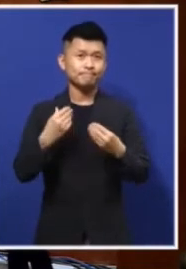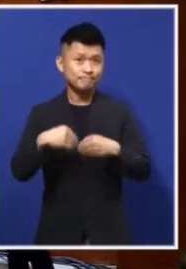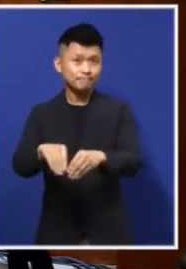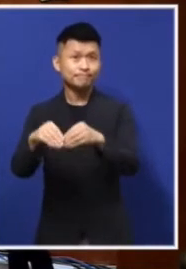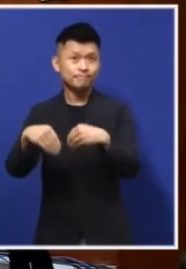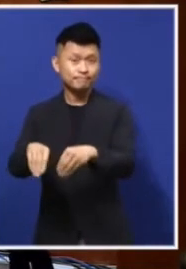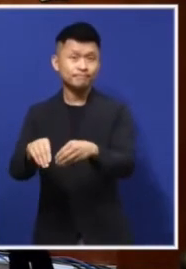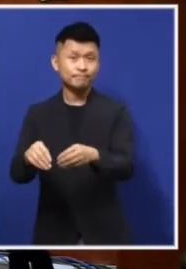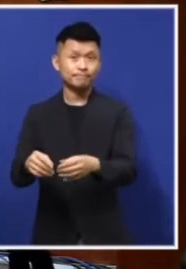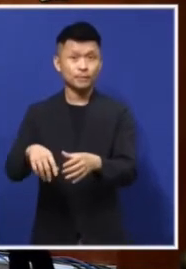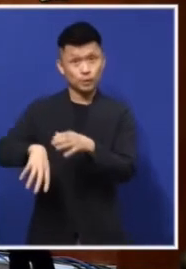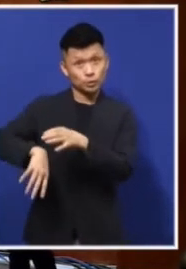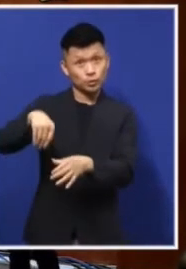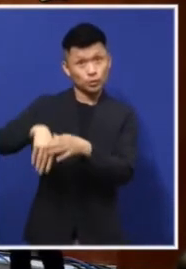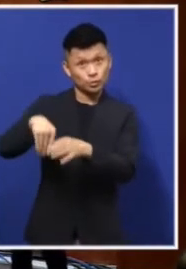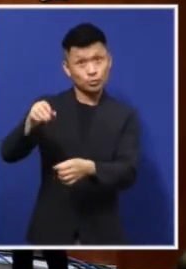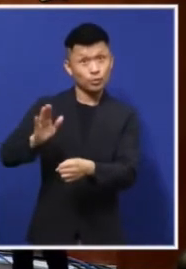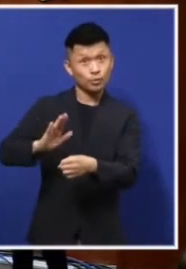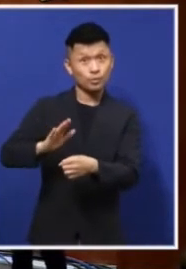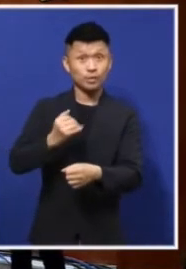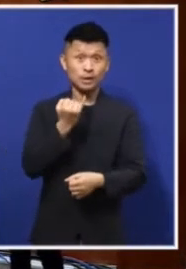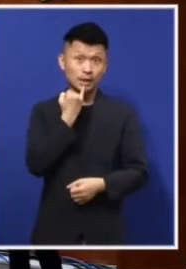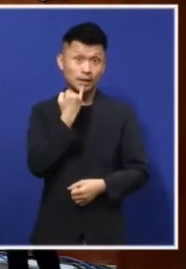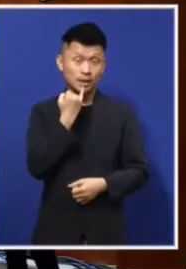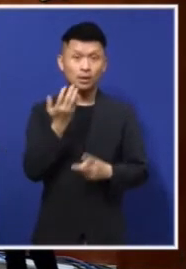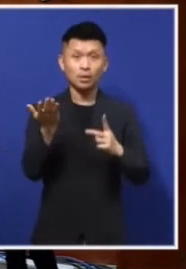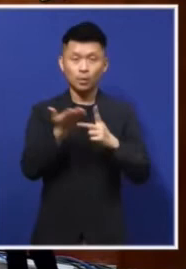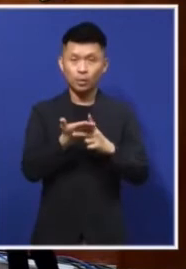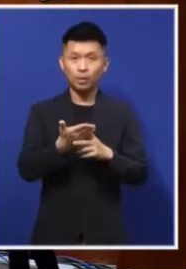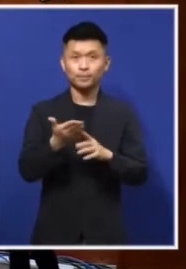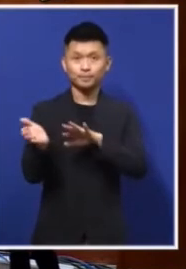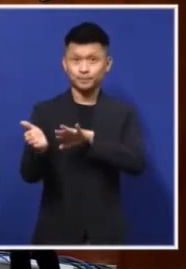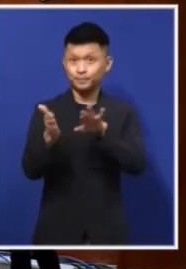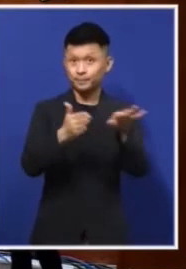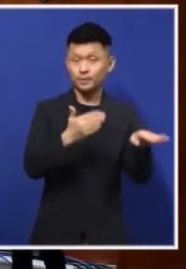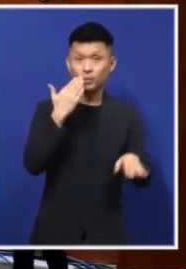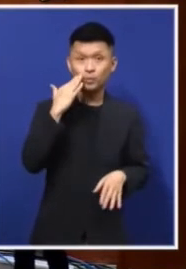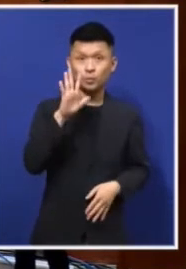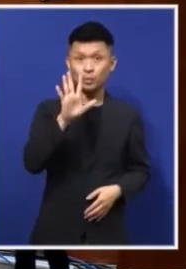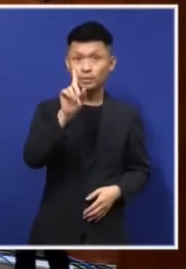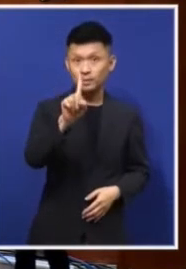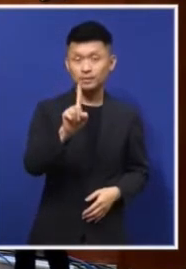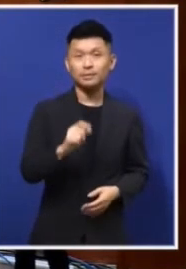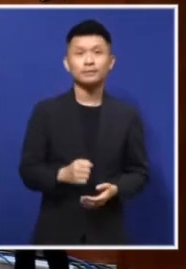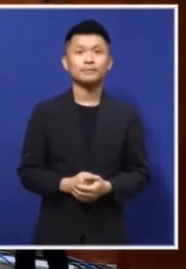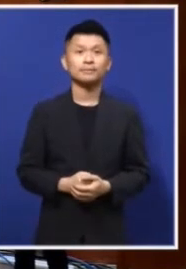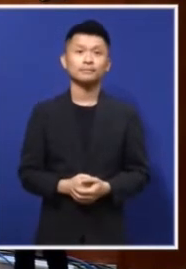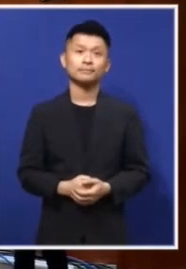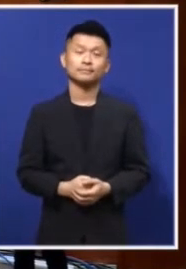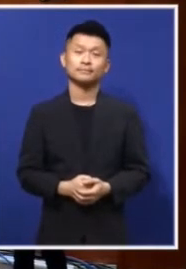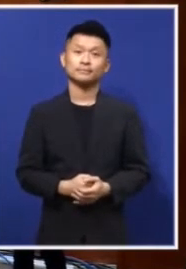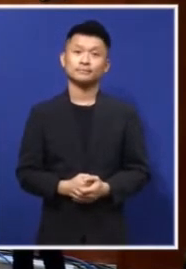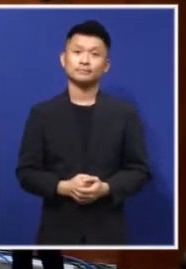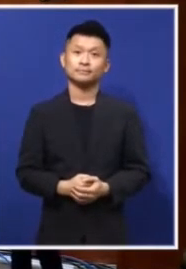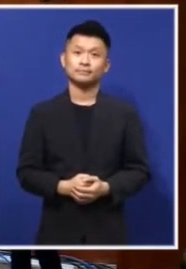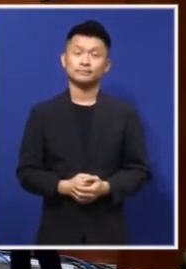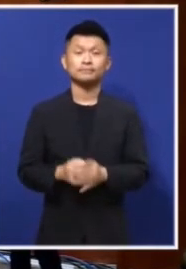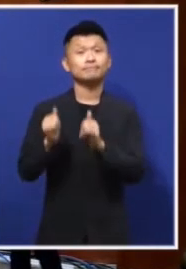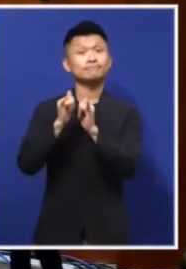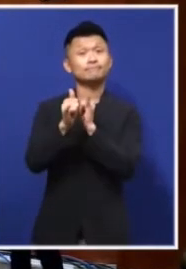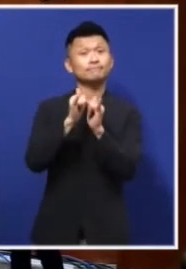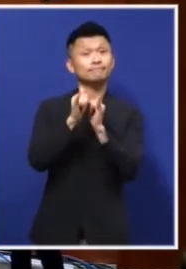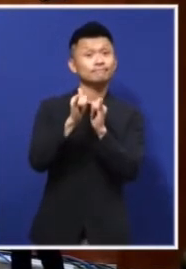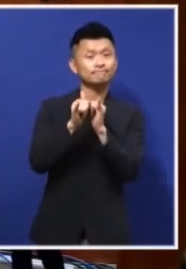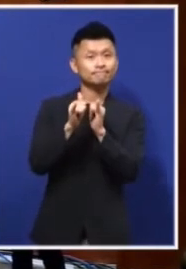来抽吗？还有，假设有一种情况是说，因为这个民众可以